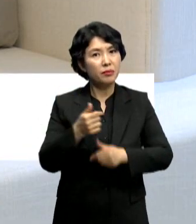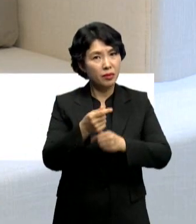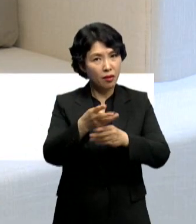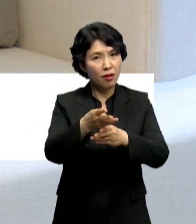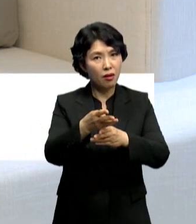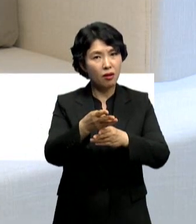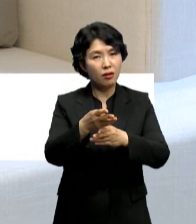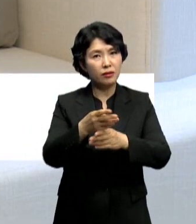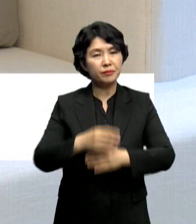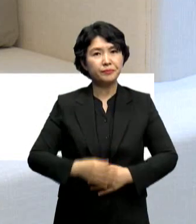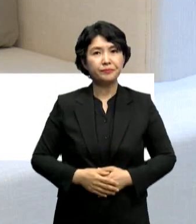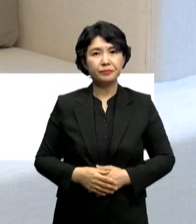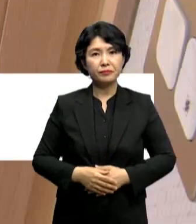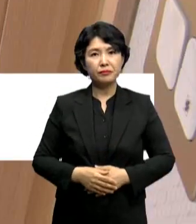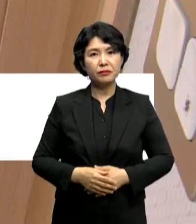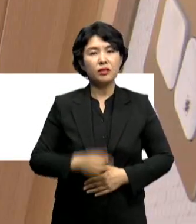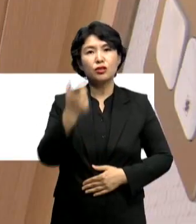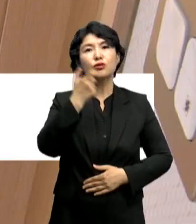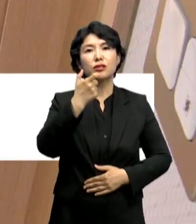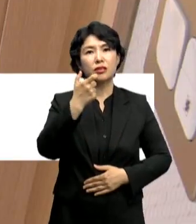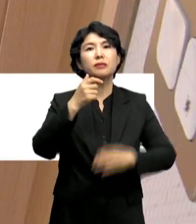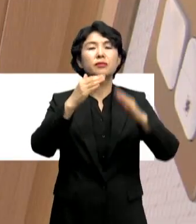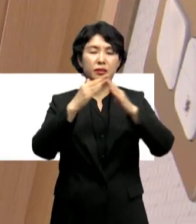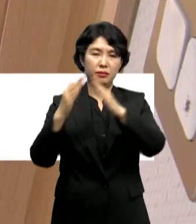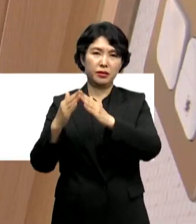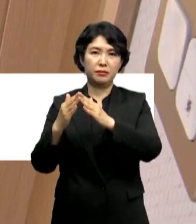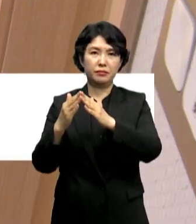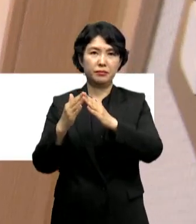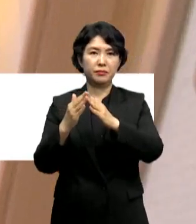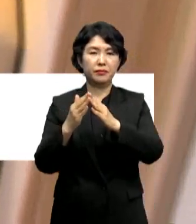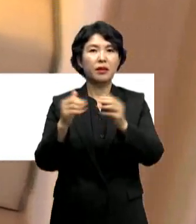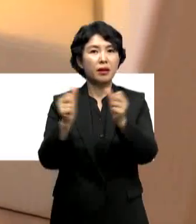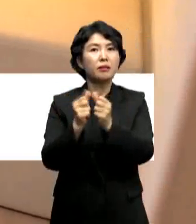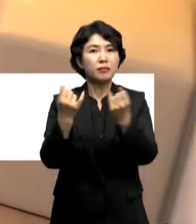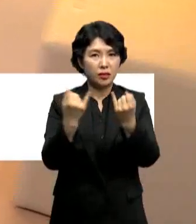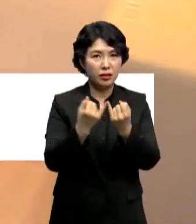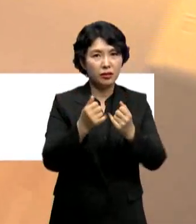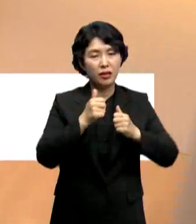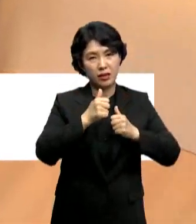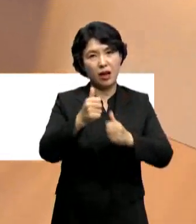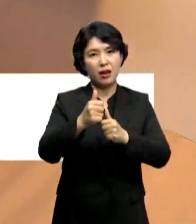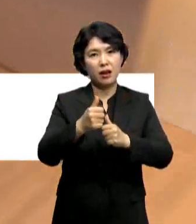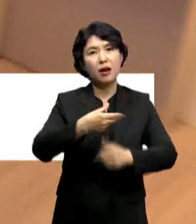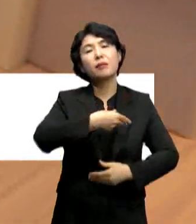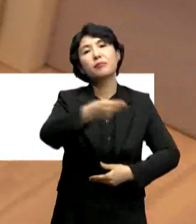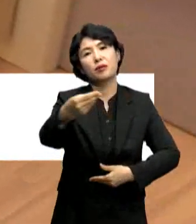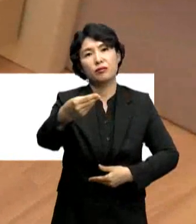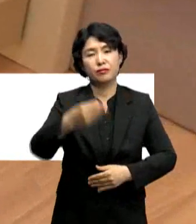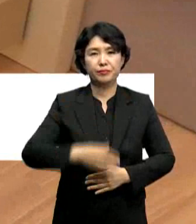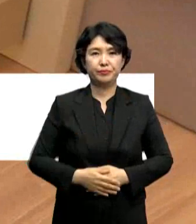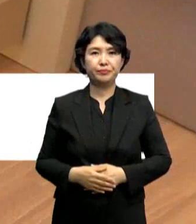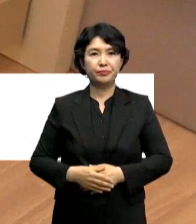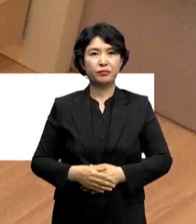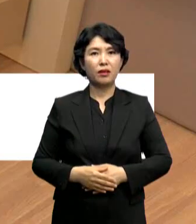총 60호이며 성별을 구분하여 단지를 배정합니다. 청년 매입 임대 예비 입주자